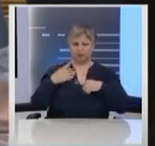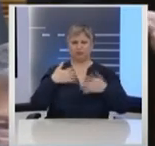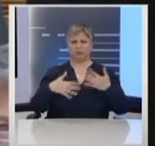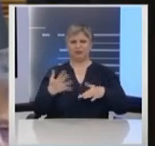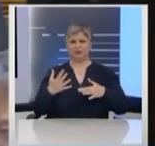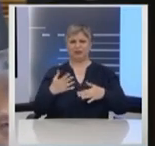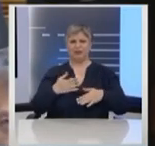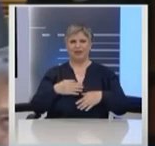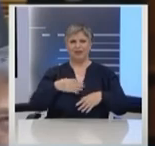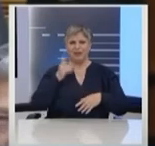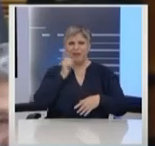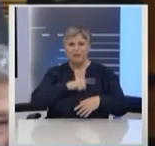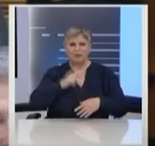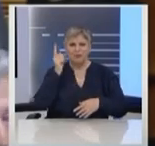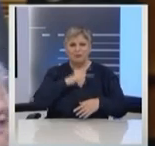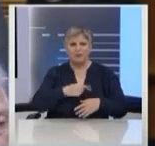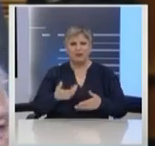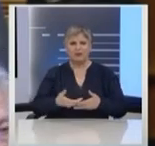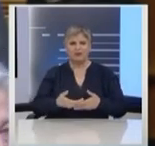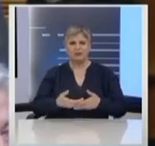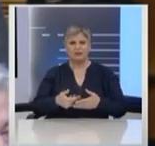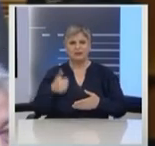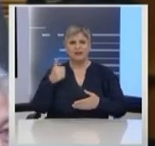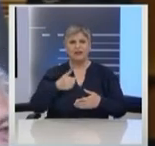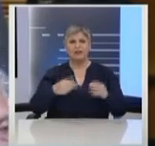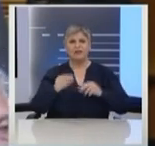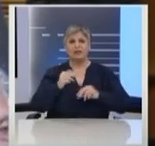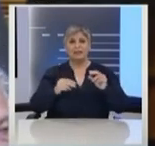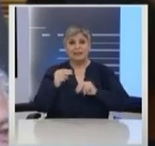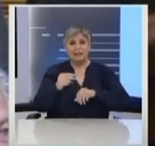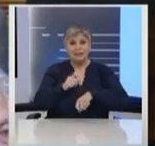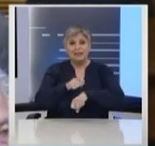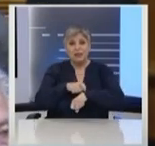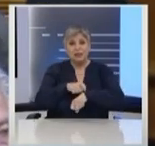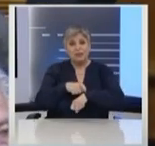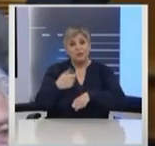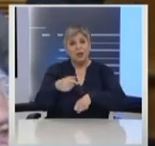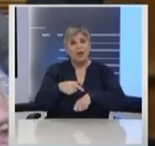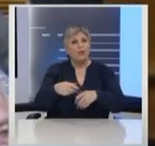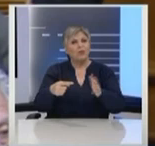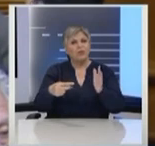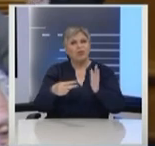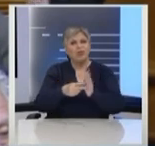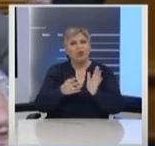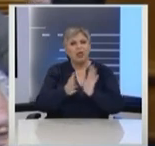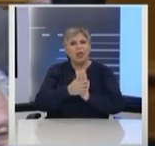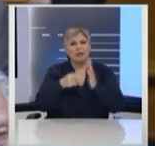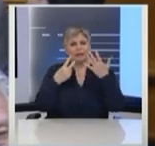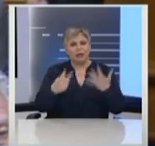μια συζήτηση που διεξάγεται όχι με όρους 2017, αλλά με όρους